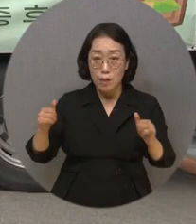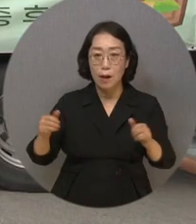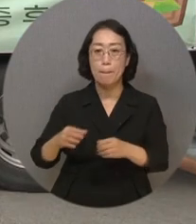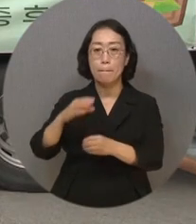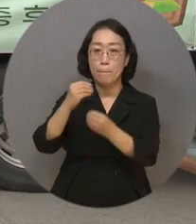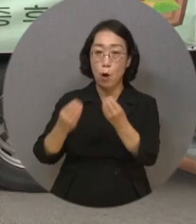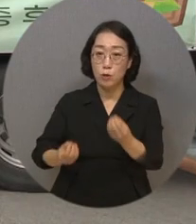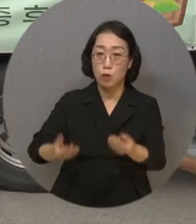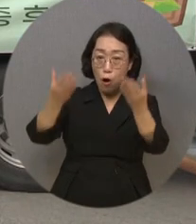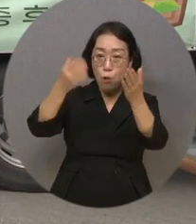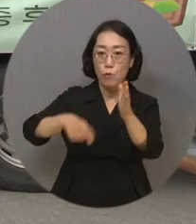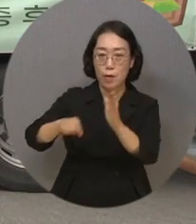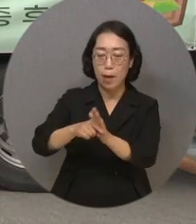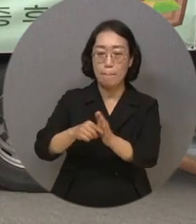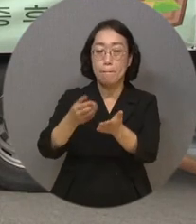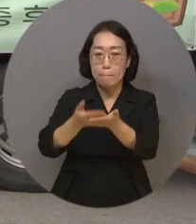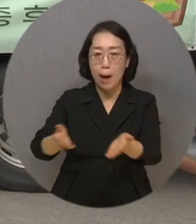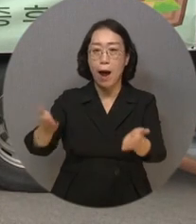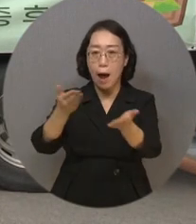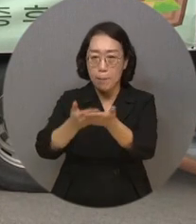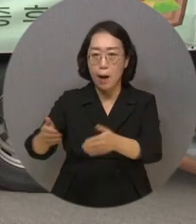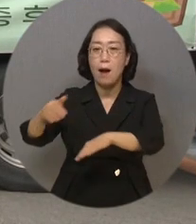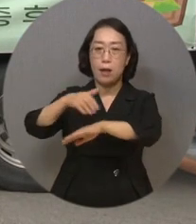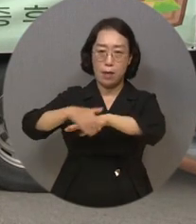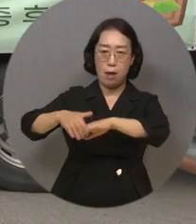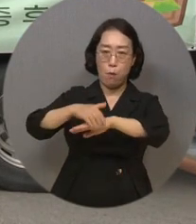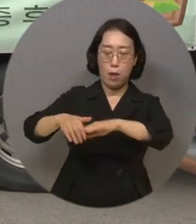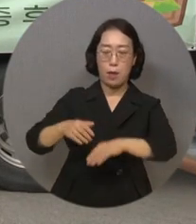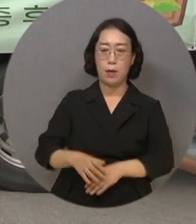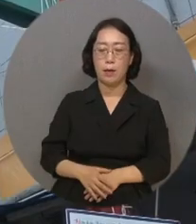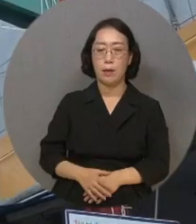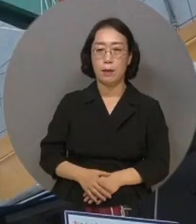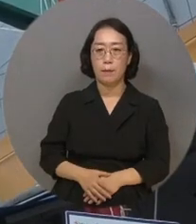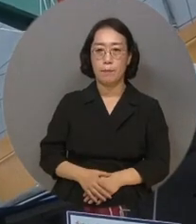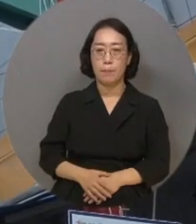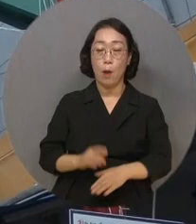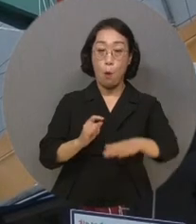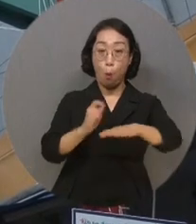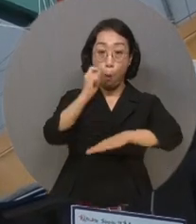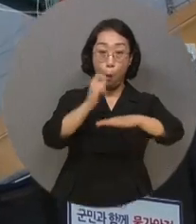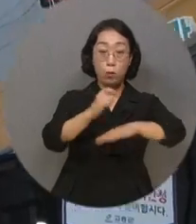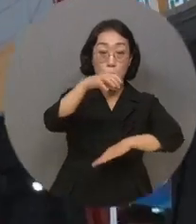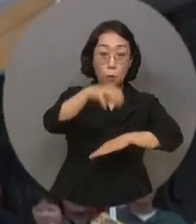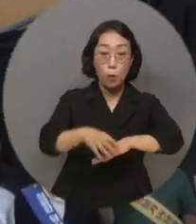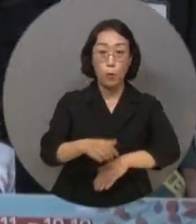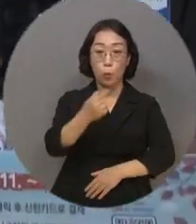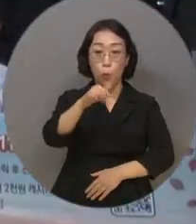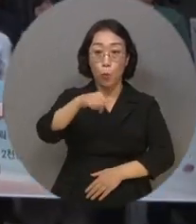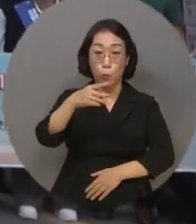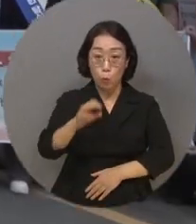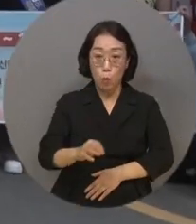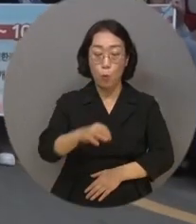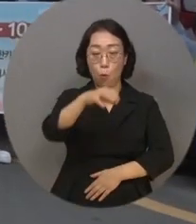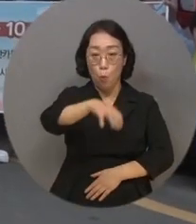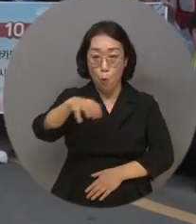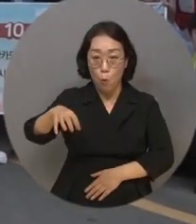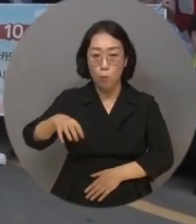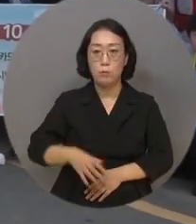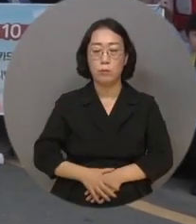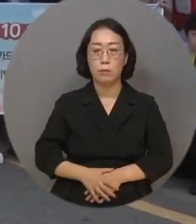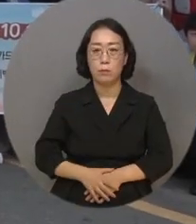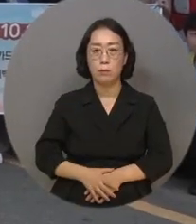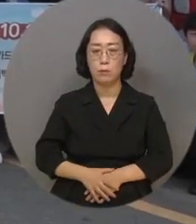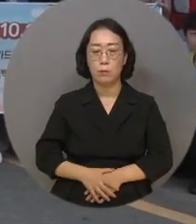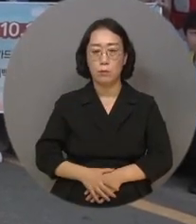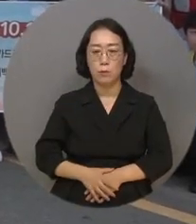마지 등으로 고루 배분될 예정입니다 고흥군은 녹동고 흥 과역